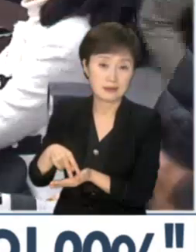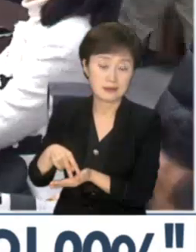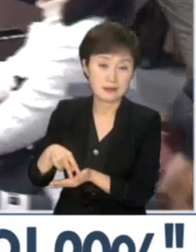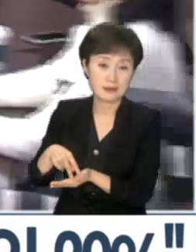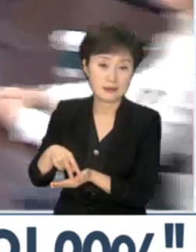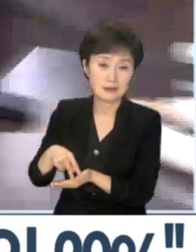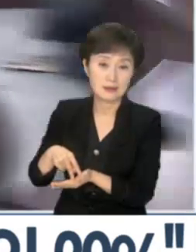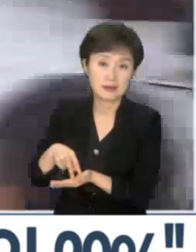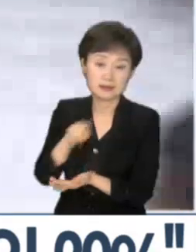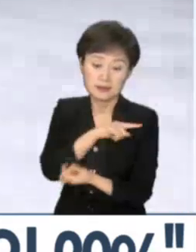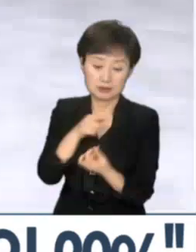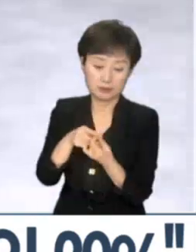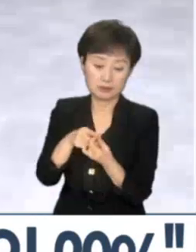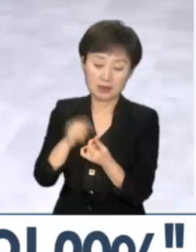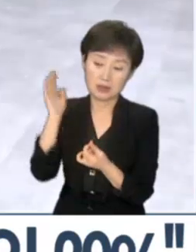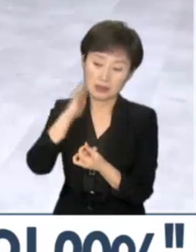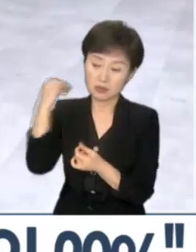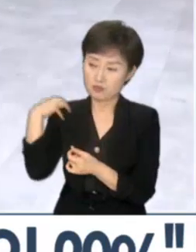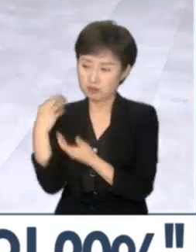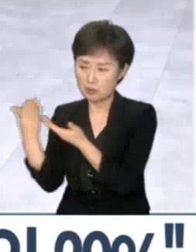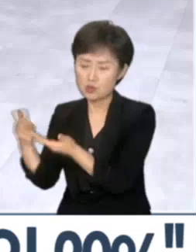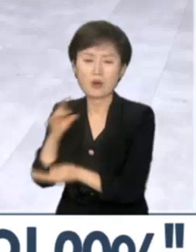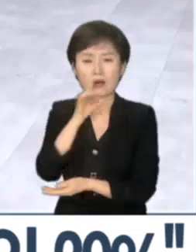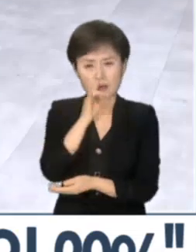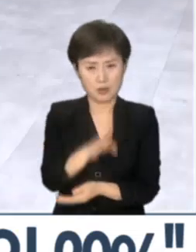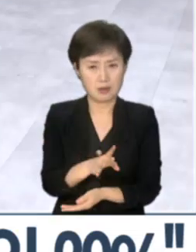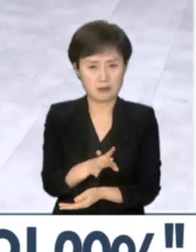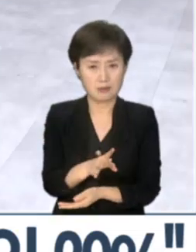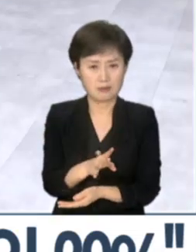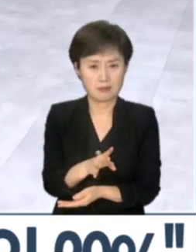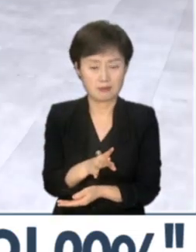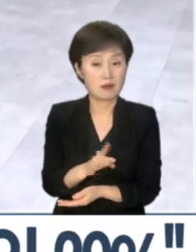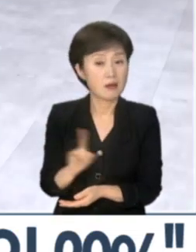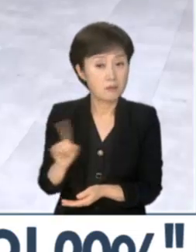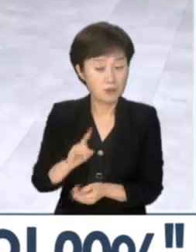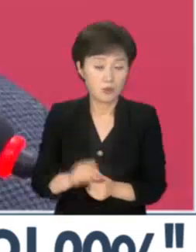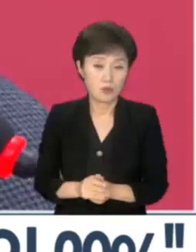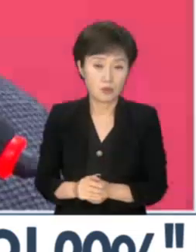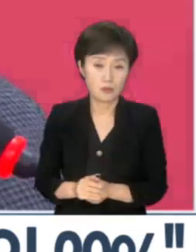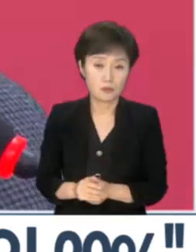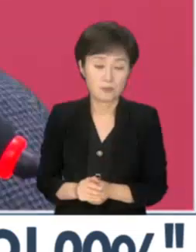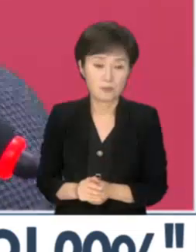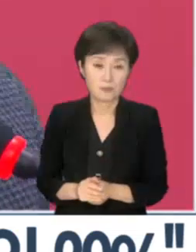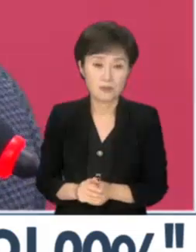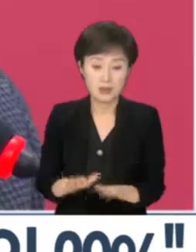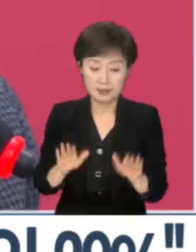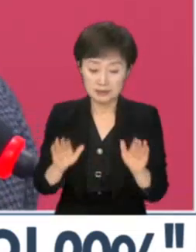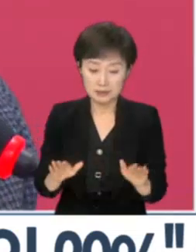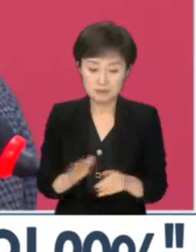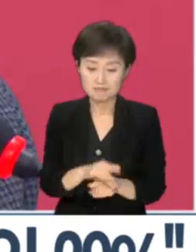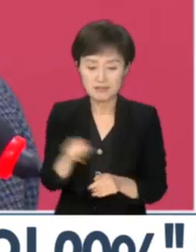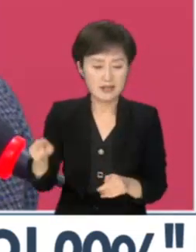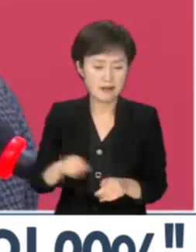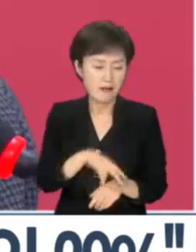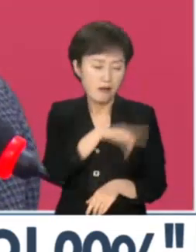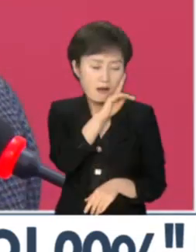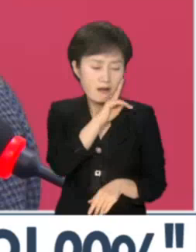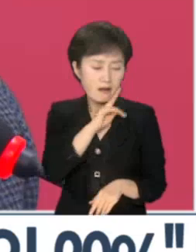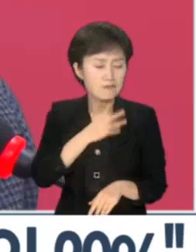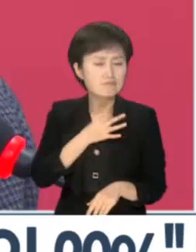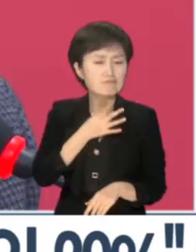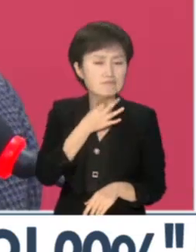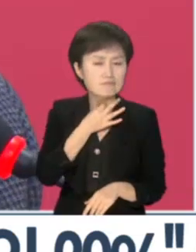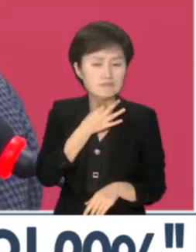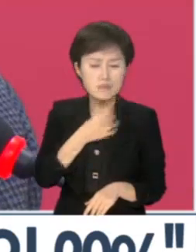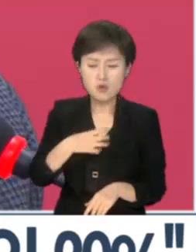첫째 부담을 드려서는 안 된다, 주어서는 안 된다. 그 부담이라는 뭐냐, 다 지금 양지로만 가려고 하고 험지로는 가려고 하지 않는